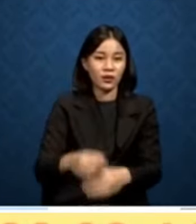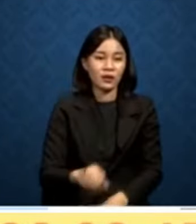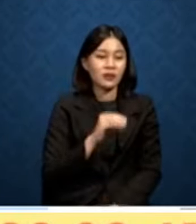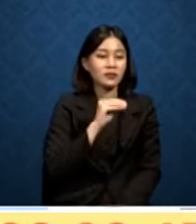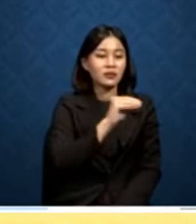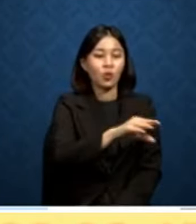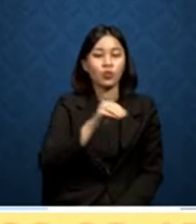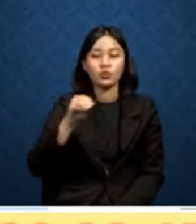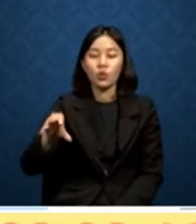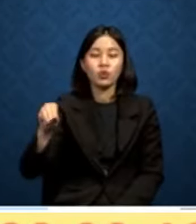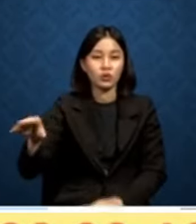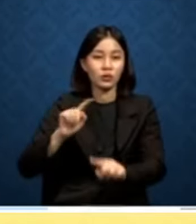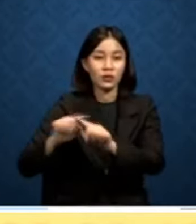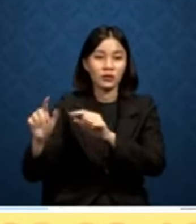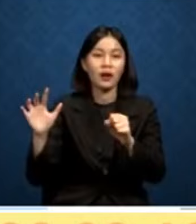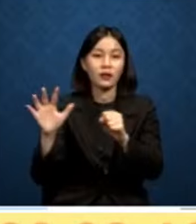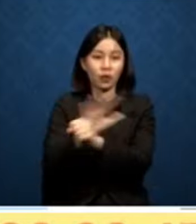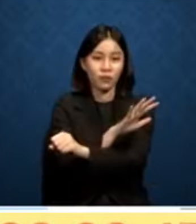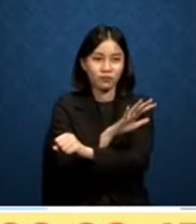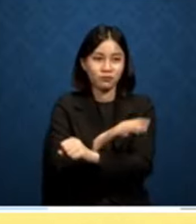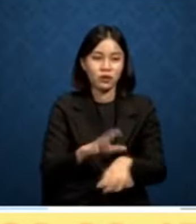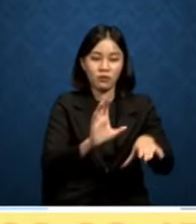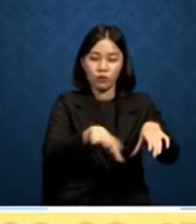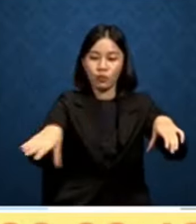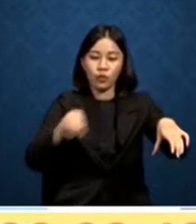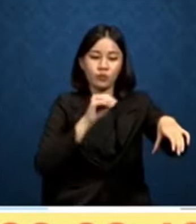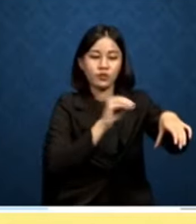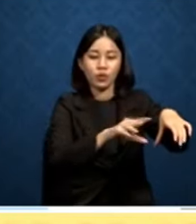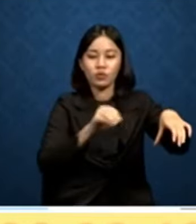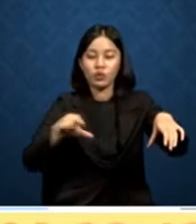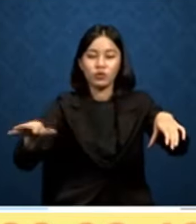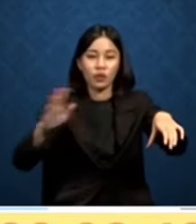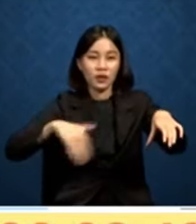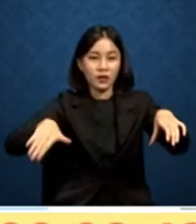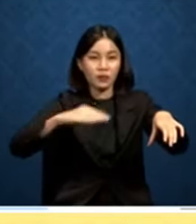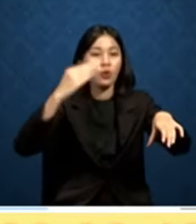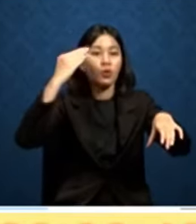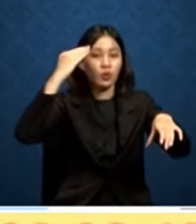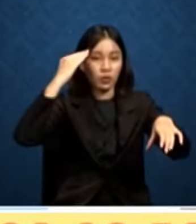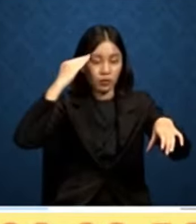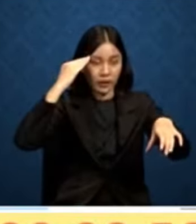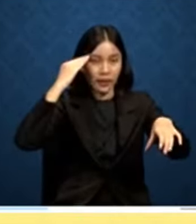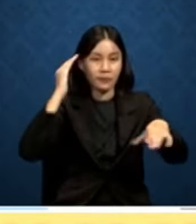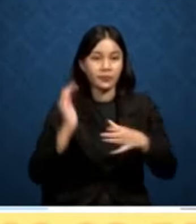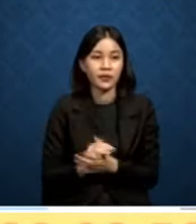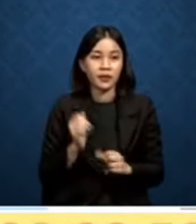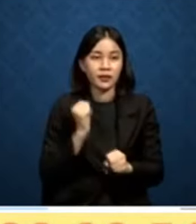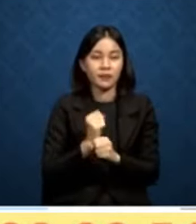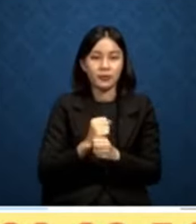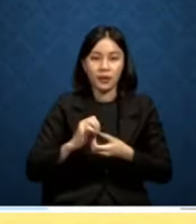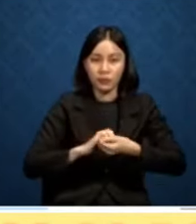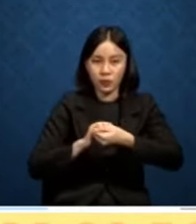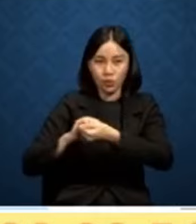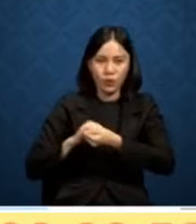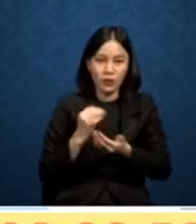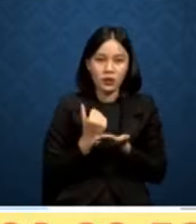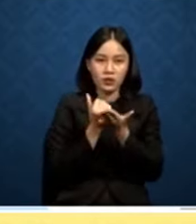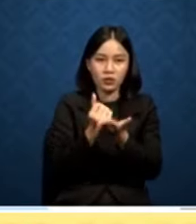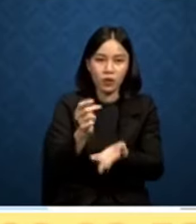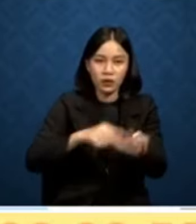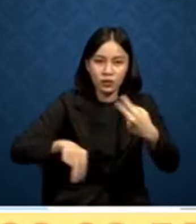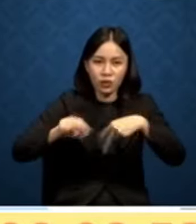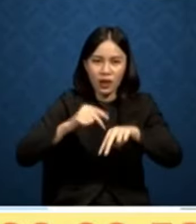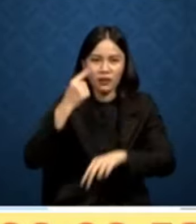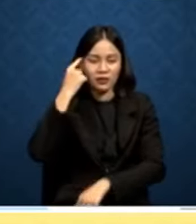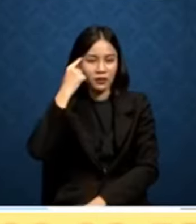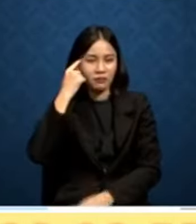งานที่ทานพูดถงตั้แกขไก่ถึฮอนุคหกเนี่ยให้รู้เรื่องกัหมด ใหรบรเรื่องกหมดแล้วก็บุรนาการมาชวยกนตวจเค็มั